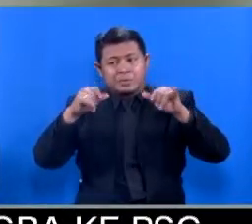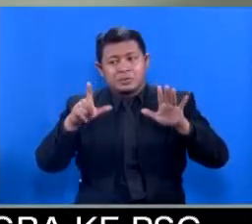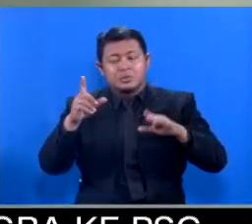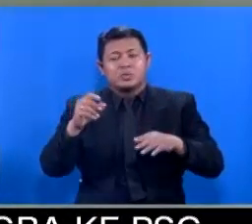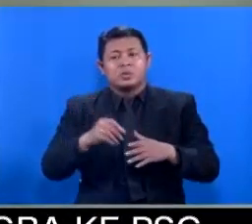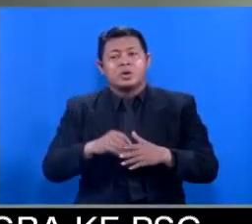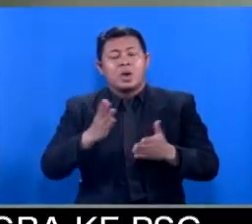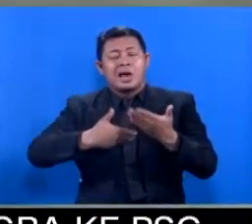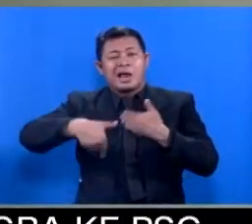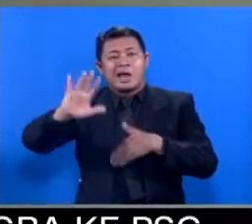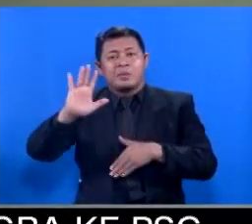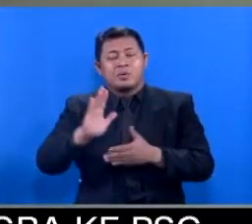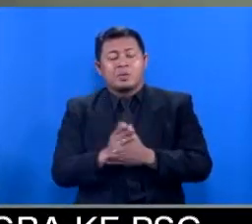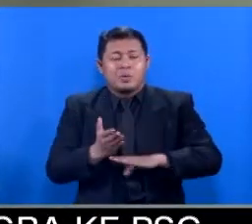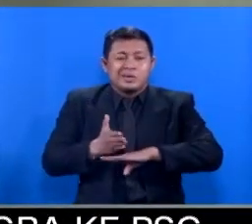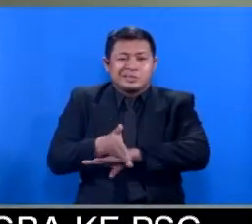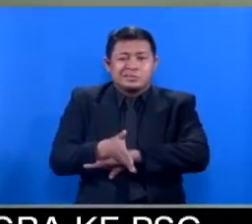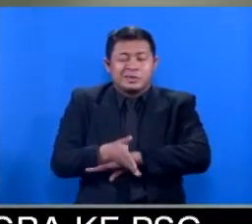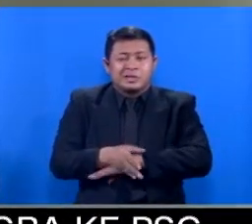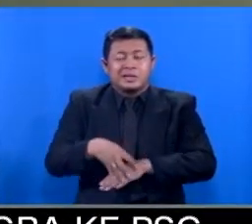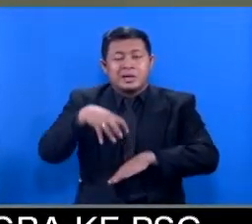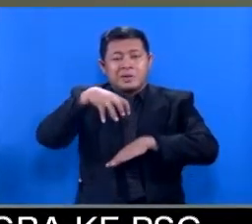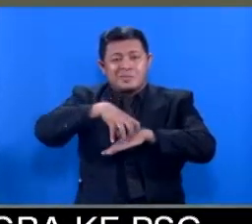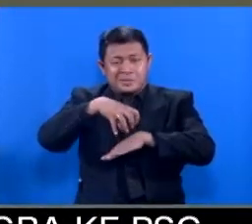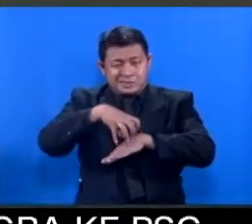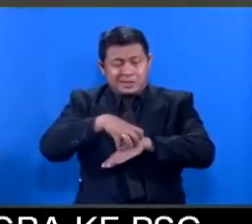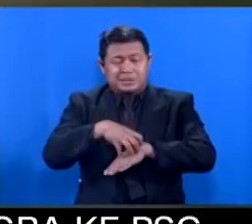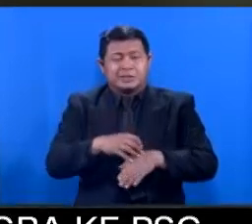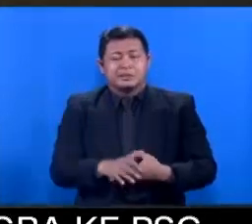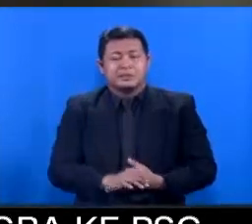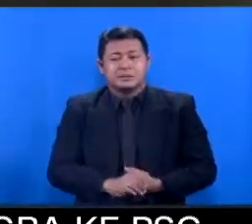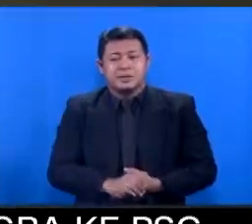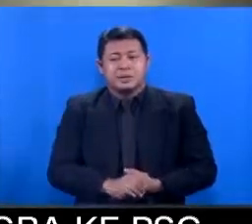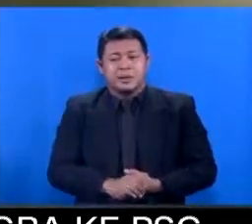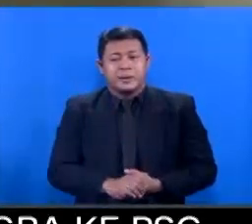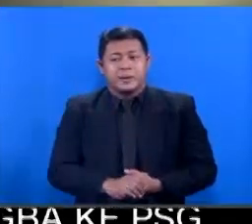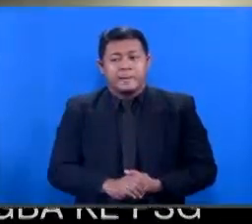hewan kurban yang kabur saat akan disembelih di sebuah masjid di kawasan ini.